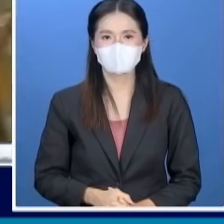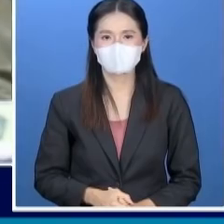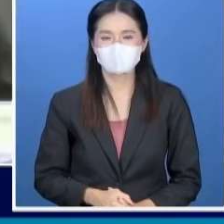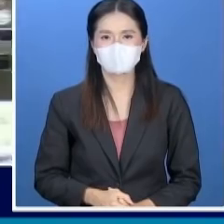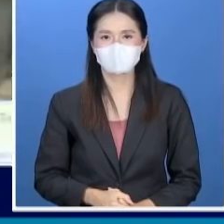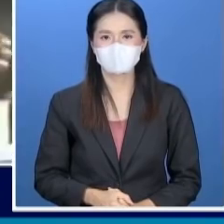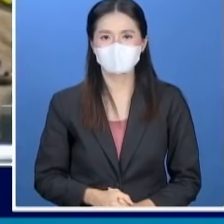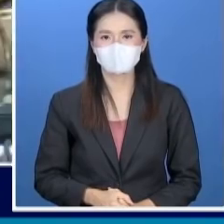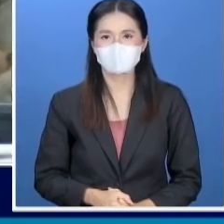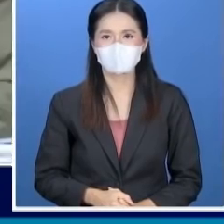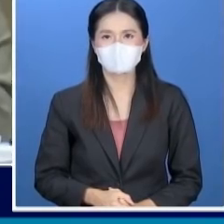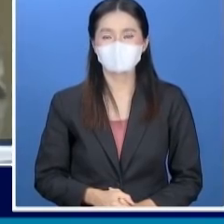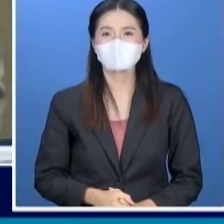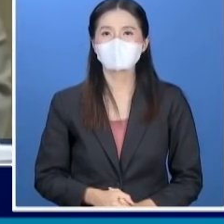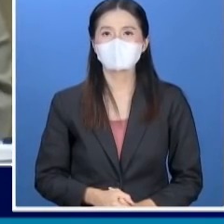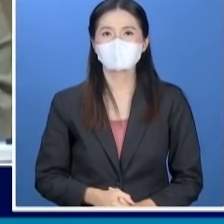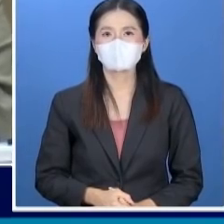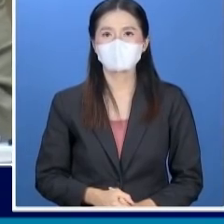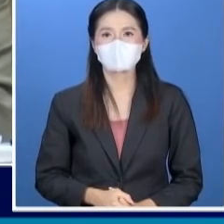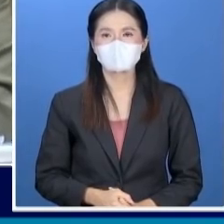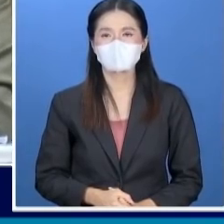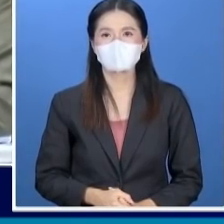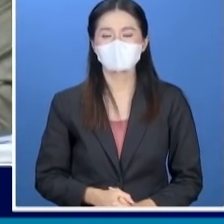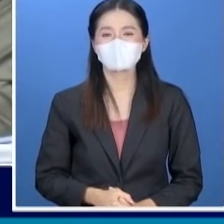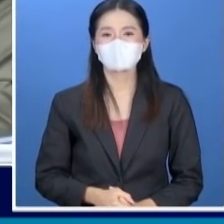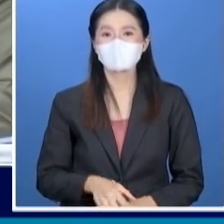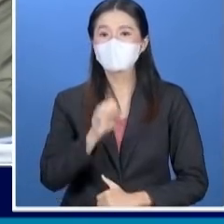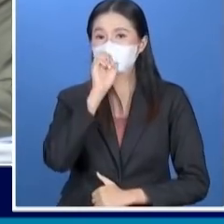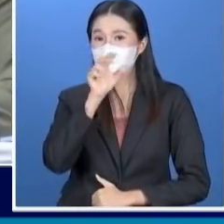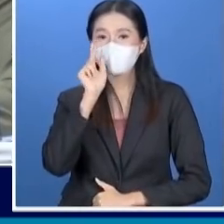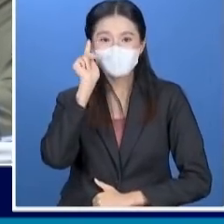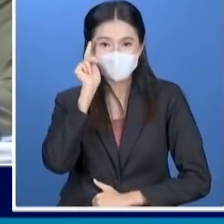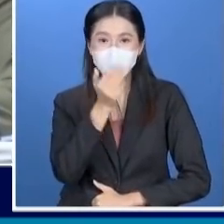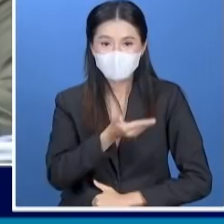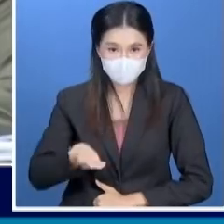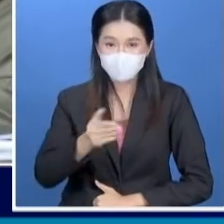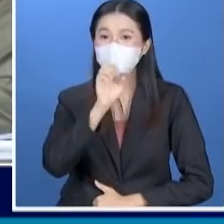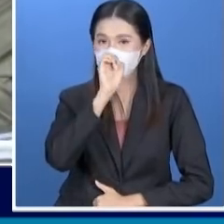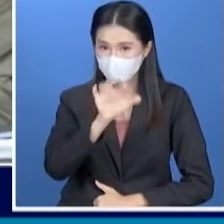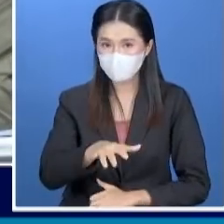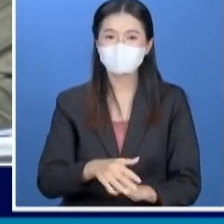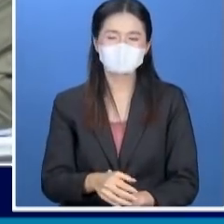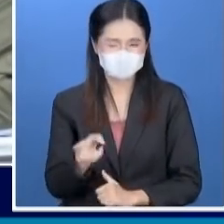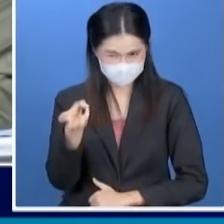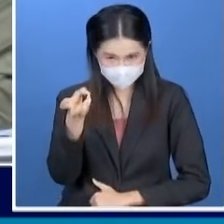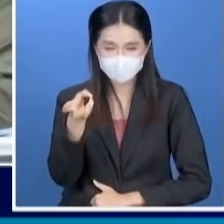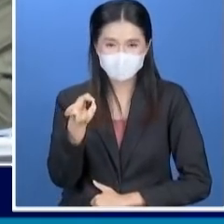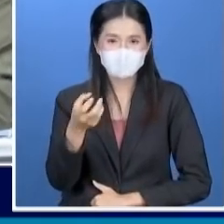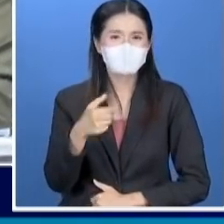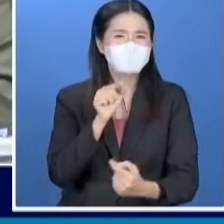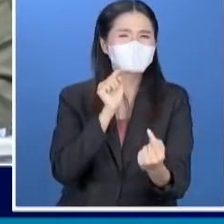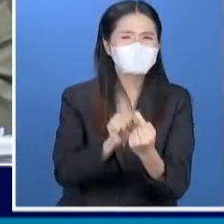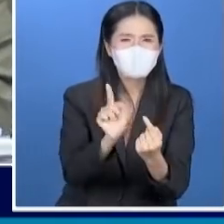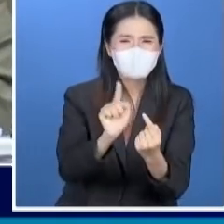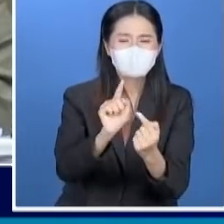อยากกลับเรียนพี่น้องสื่อ สักนิดหนึ่งครับประเด็นตรง